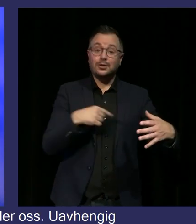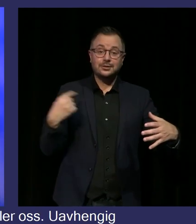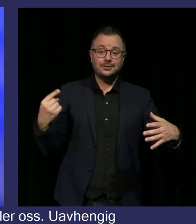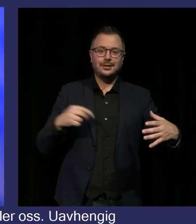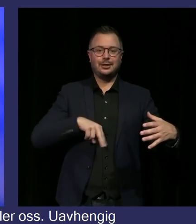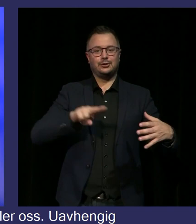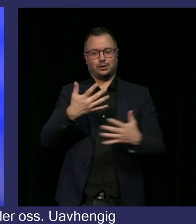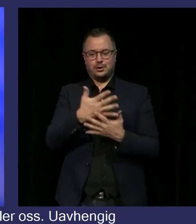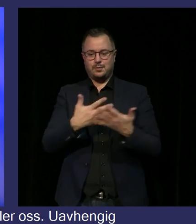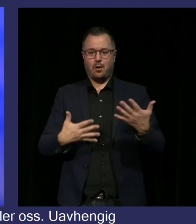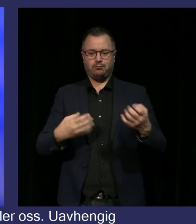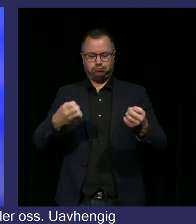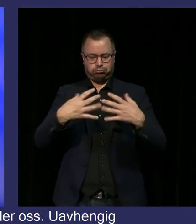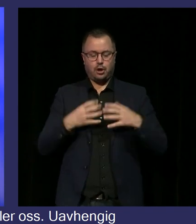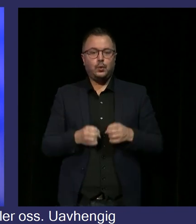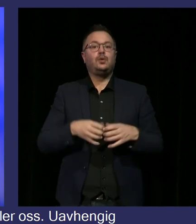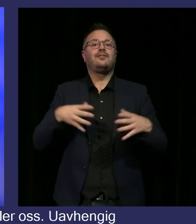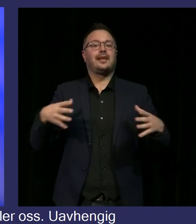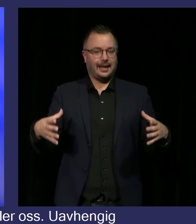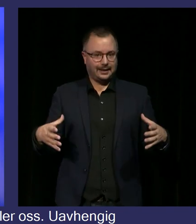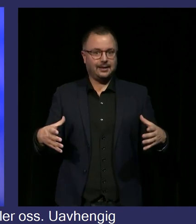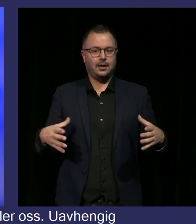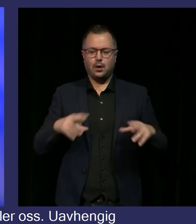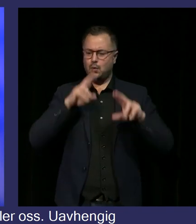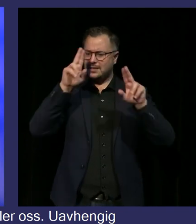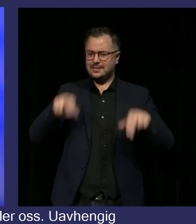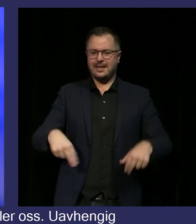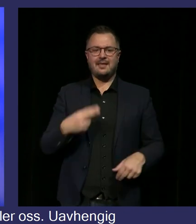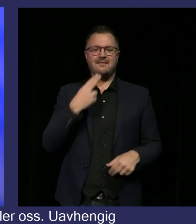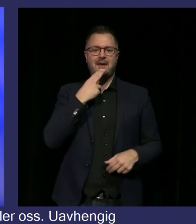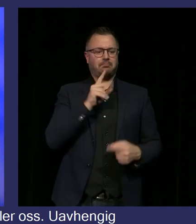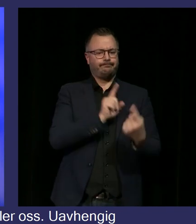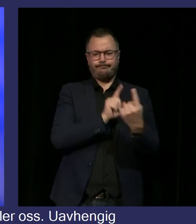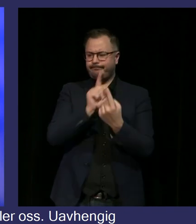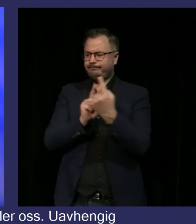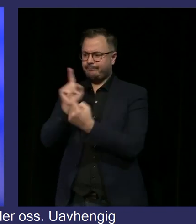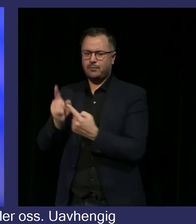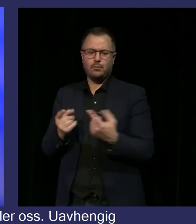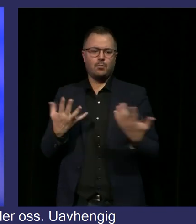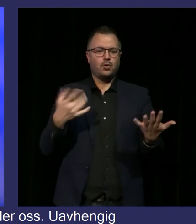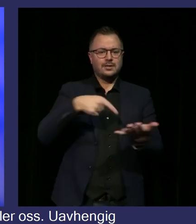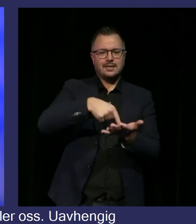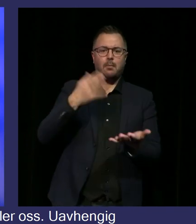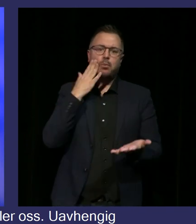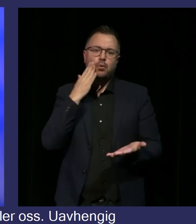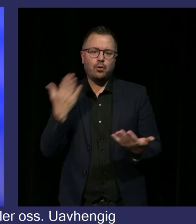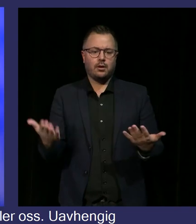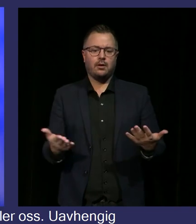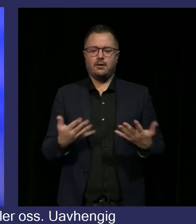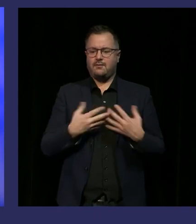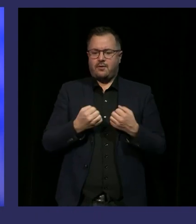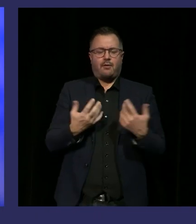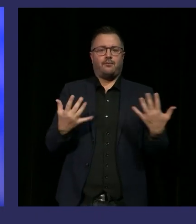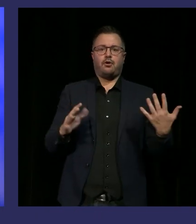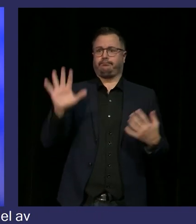språk utvikler oss. Uavhengig av hvem vi hvor vi bor eller hvor vi kommer ifra i